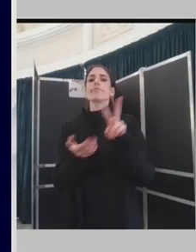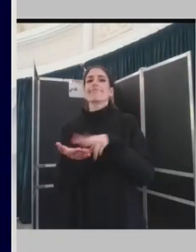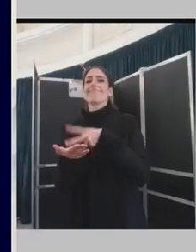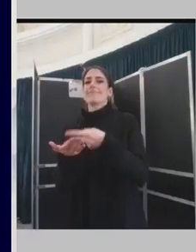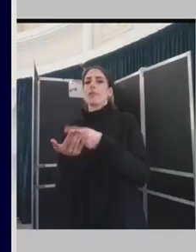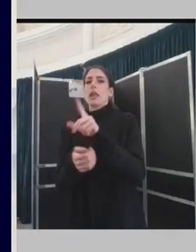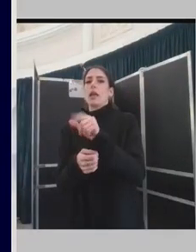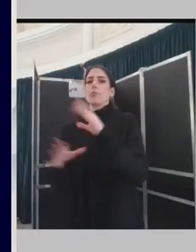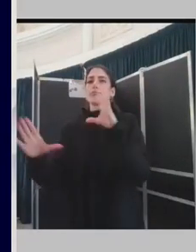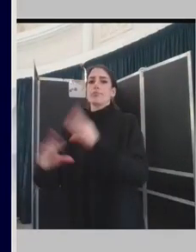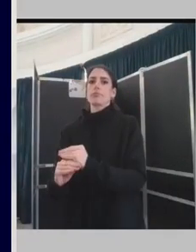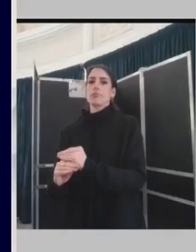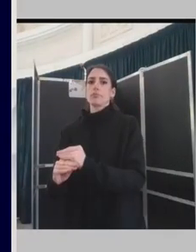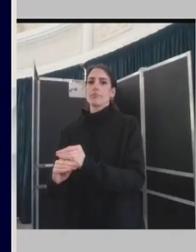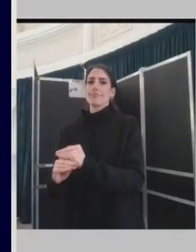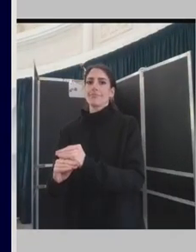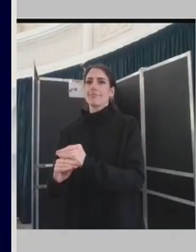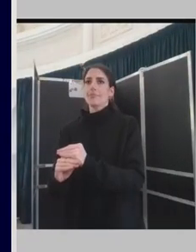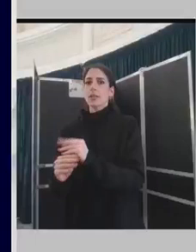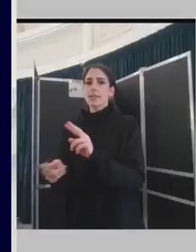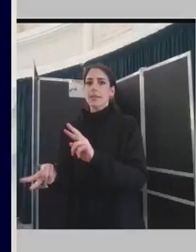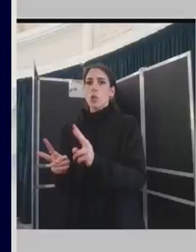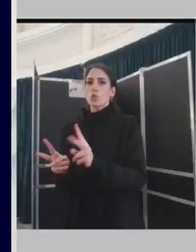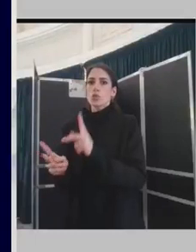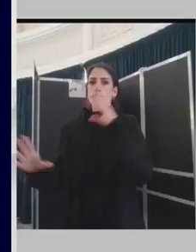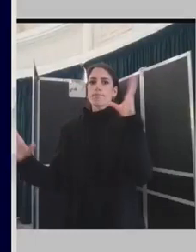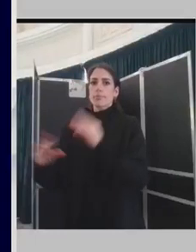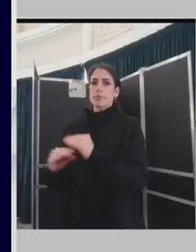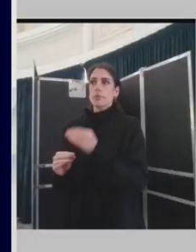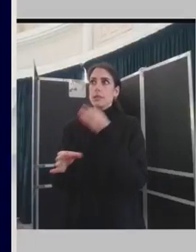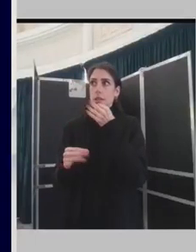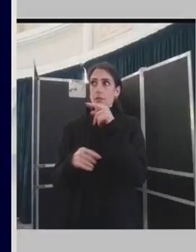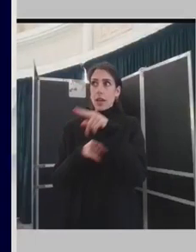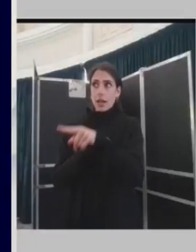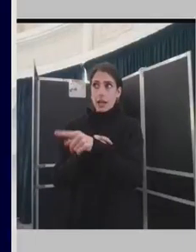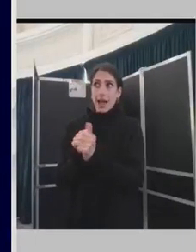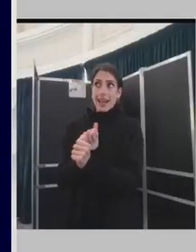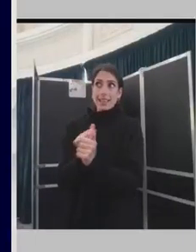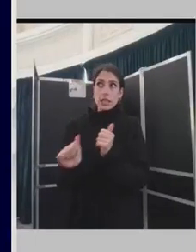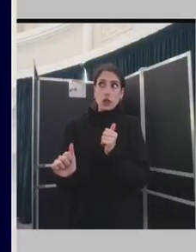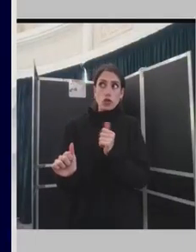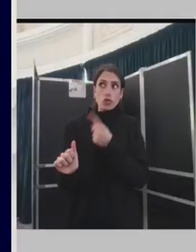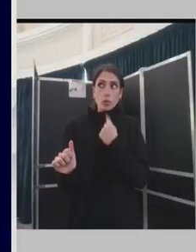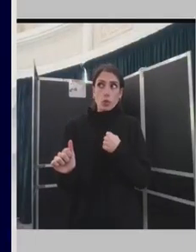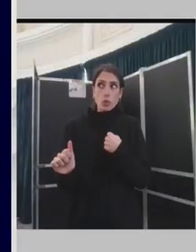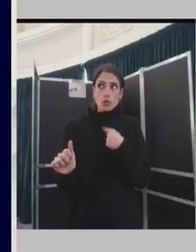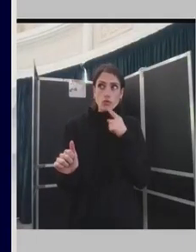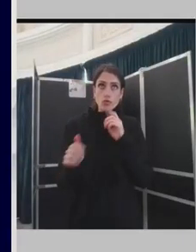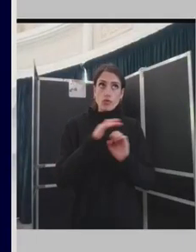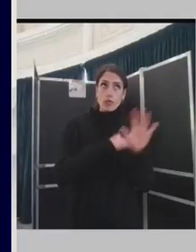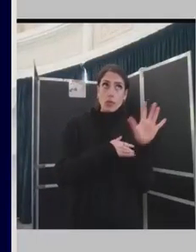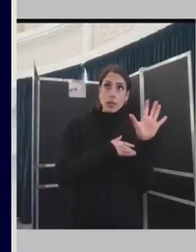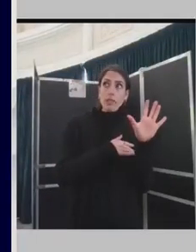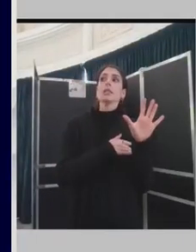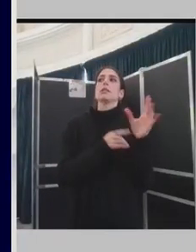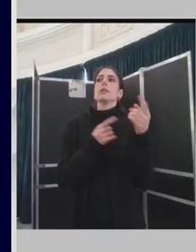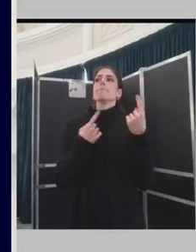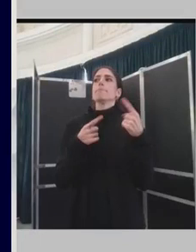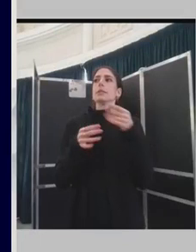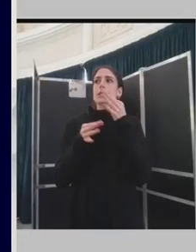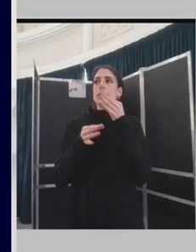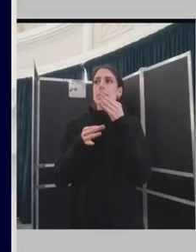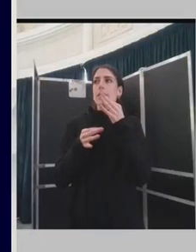magari a favore di traduzione lei ci anticipa questa cosa e poi sappiamo che in quel momento salta la traduzione in streaming,